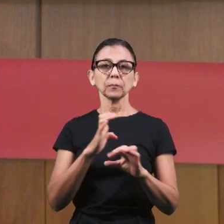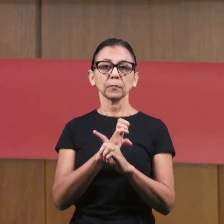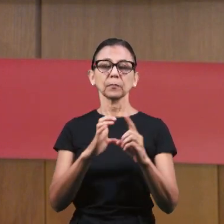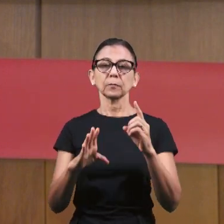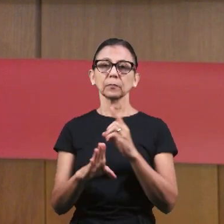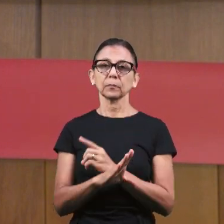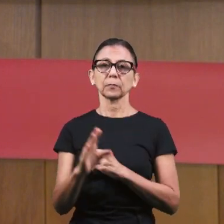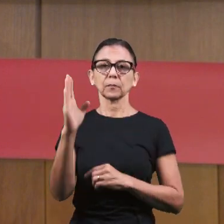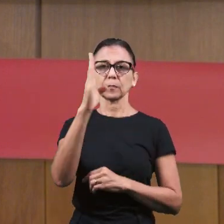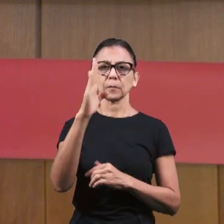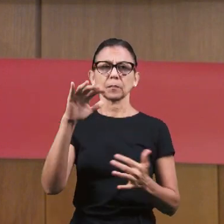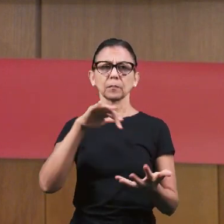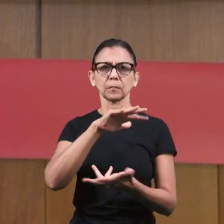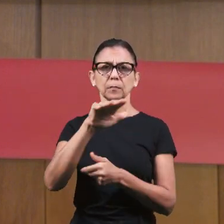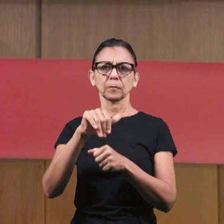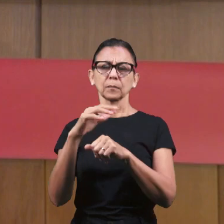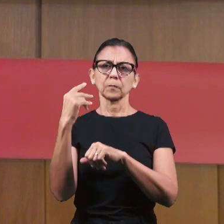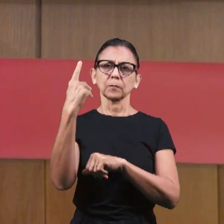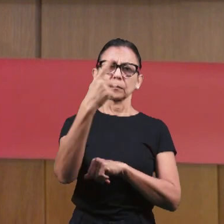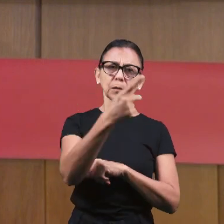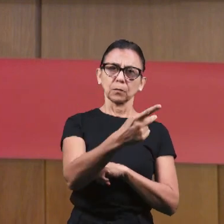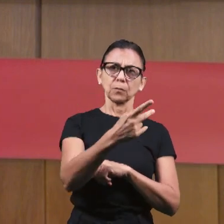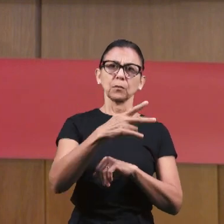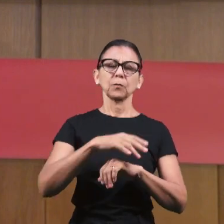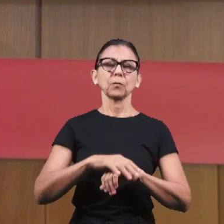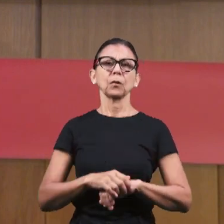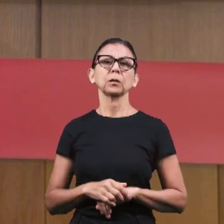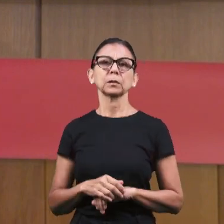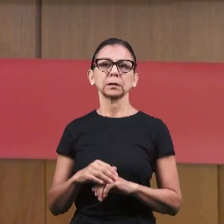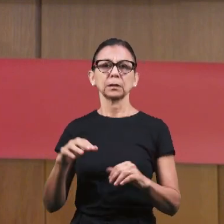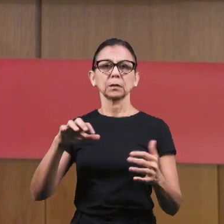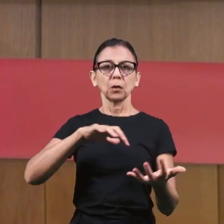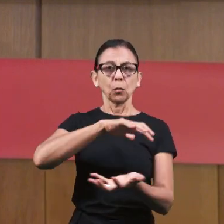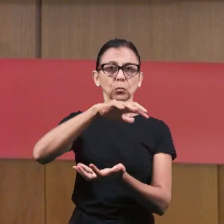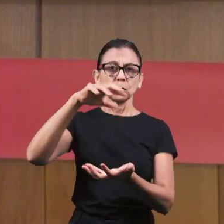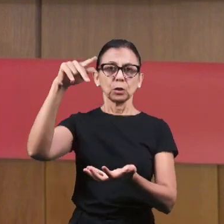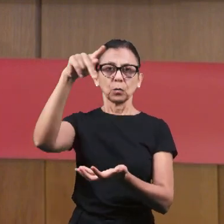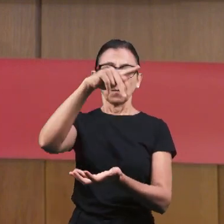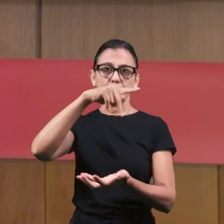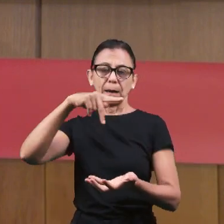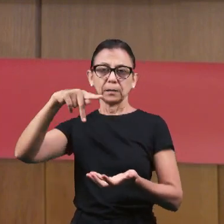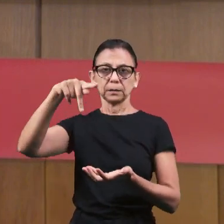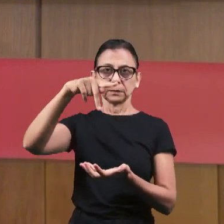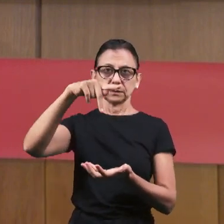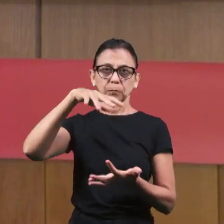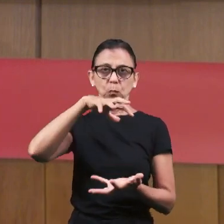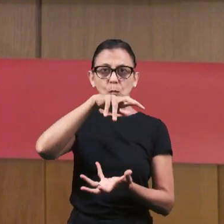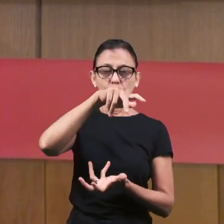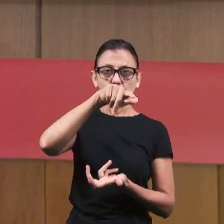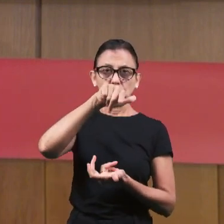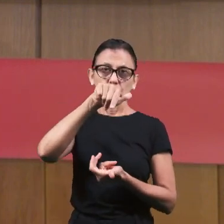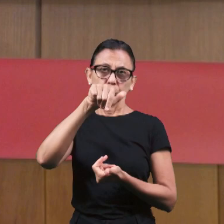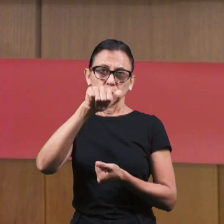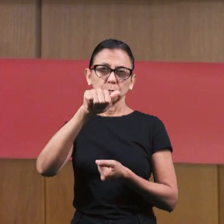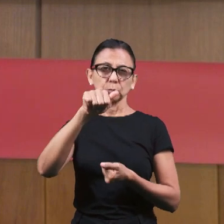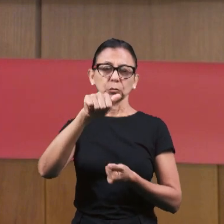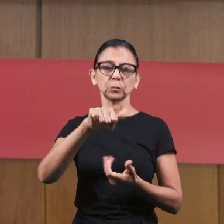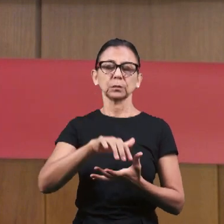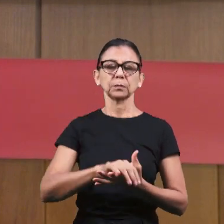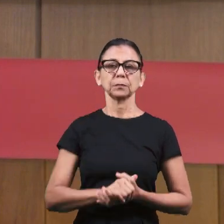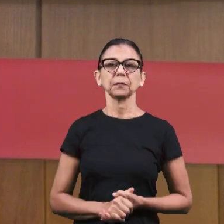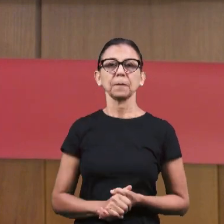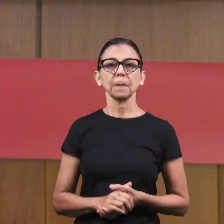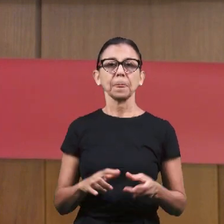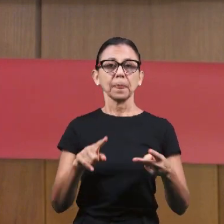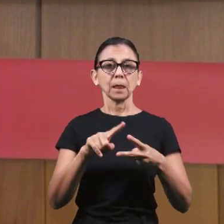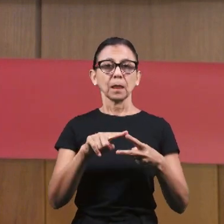aura le générique un peu plus grand qu'on appelle le Tour du monde. Et après cela, le pasteur de Chigueiras,